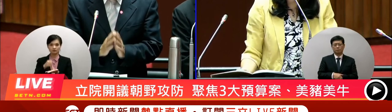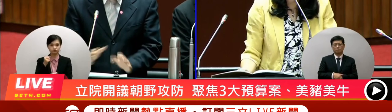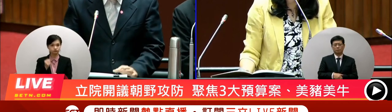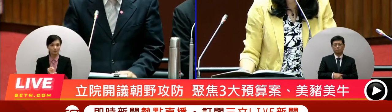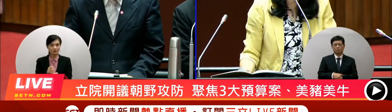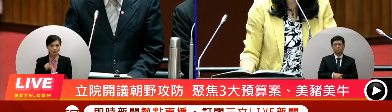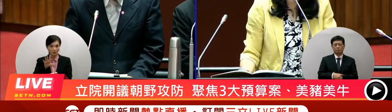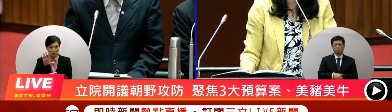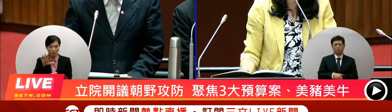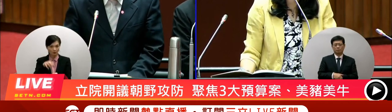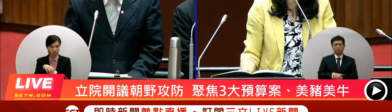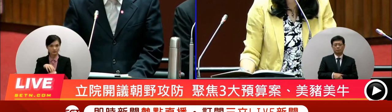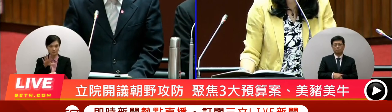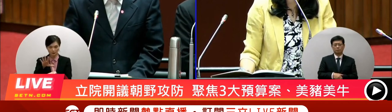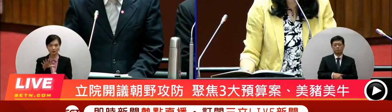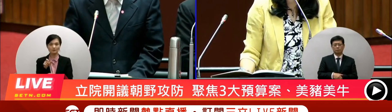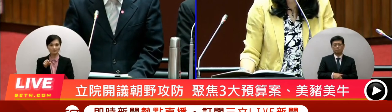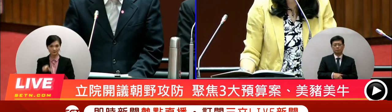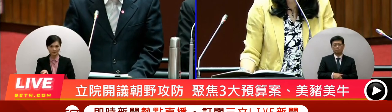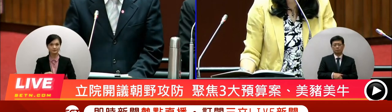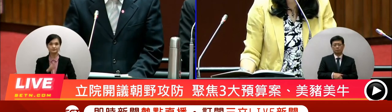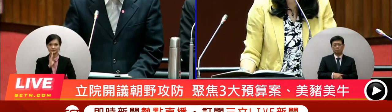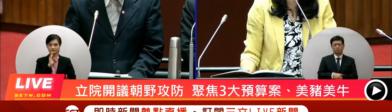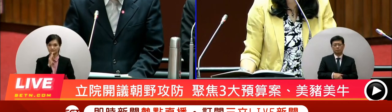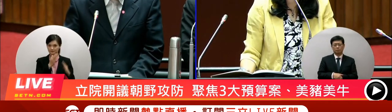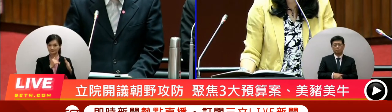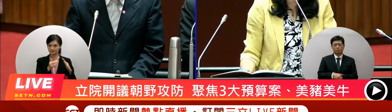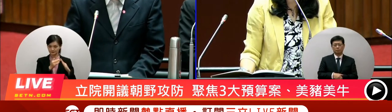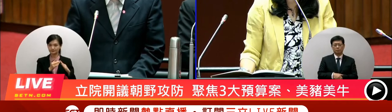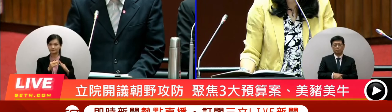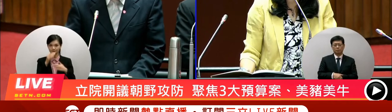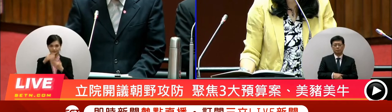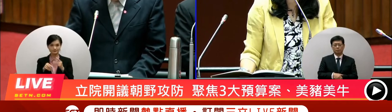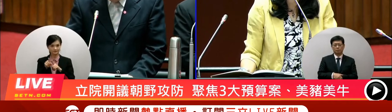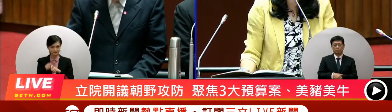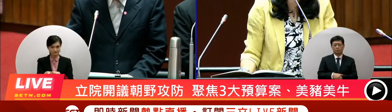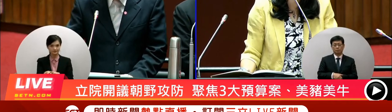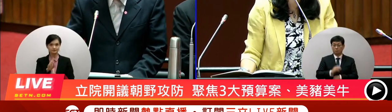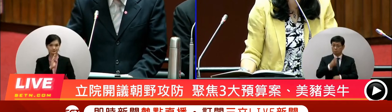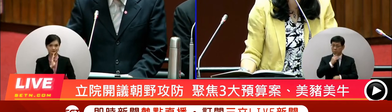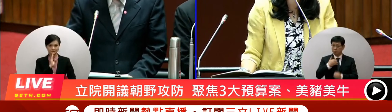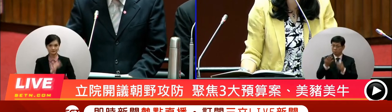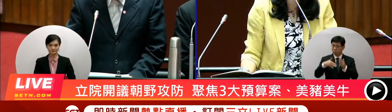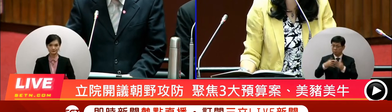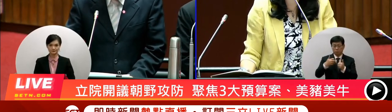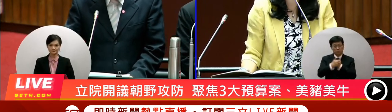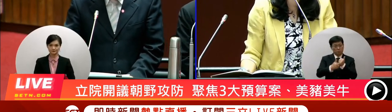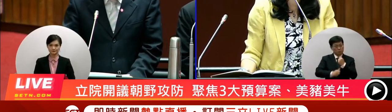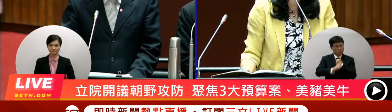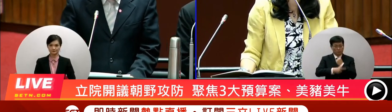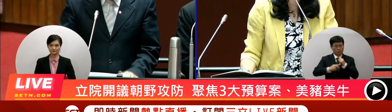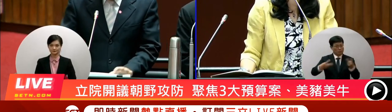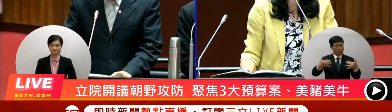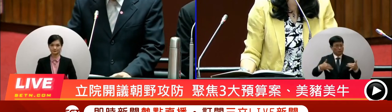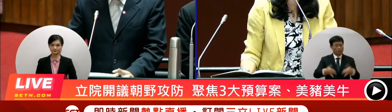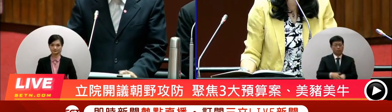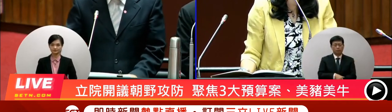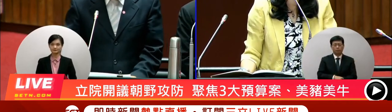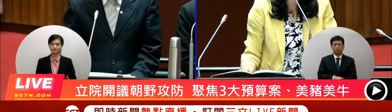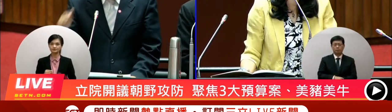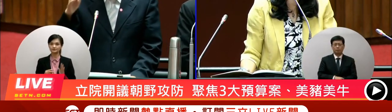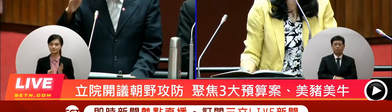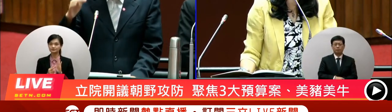年。那学校这部分也都以这个方向来进行哈。所以在教育部， 但是我们的学校卫生法并没有修法。 我跟委员